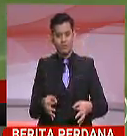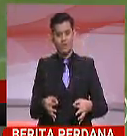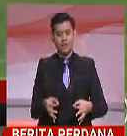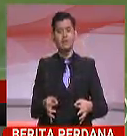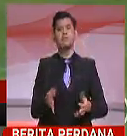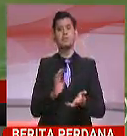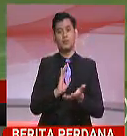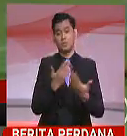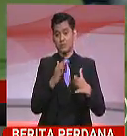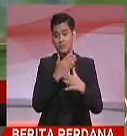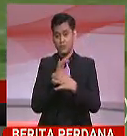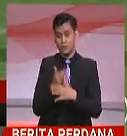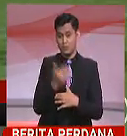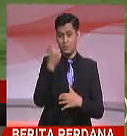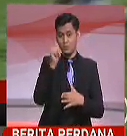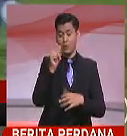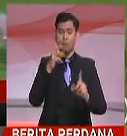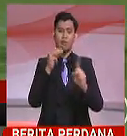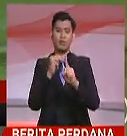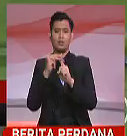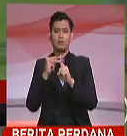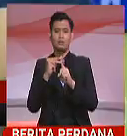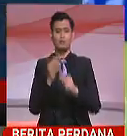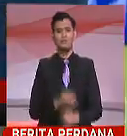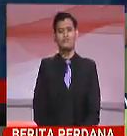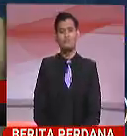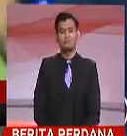selepas berkongsi 10 mata dengan pendahulu JDT.